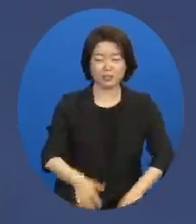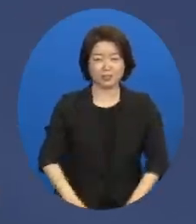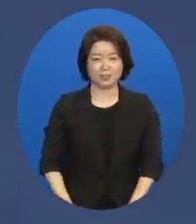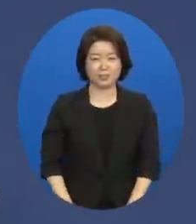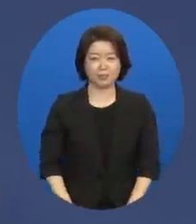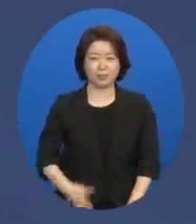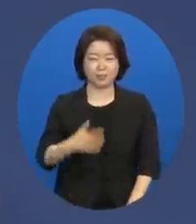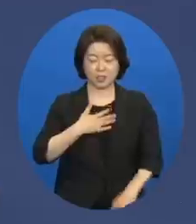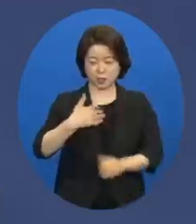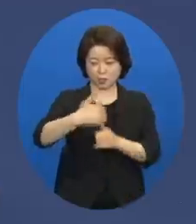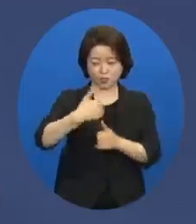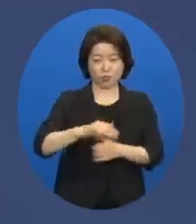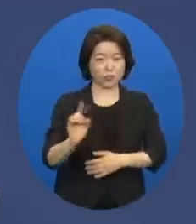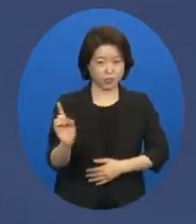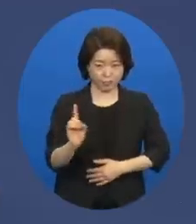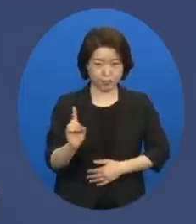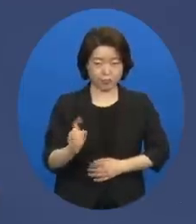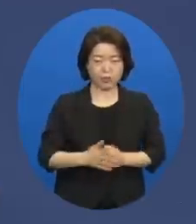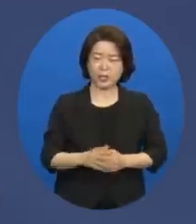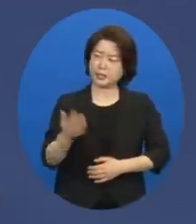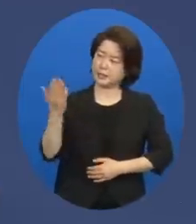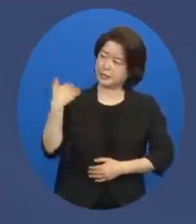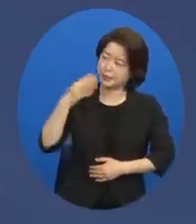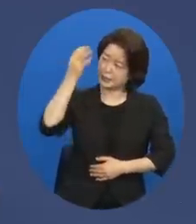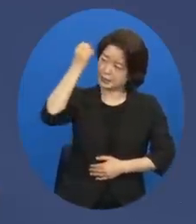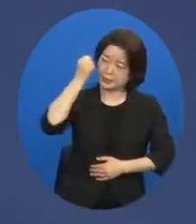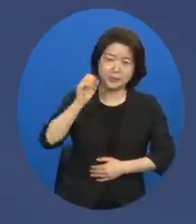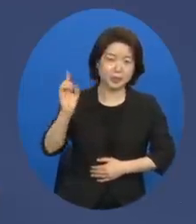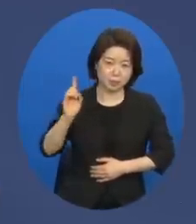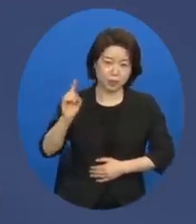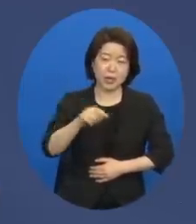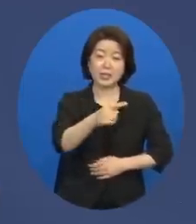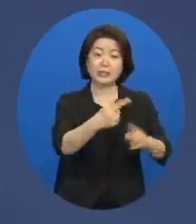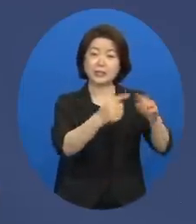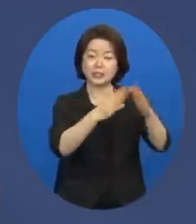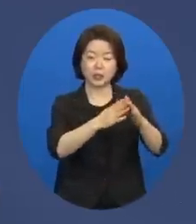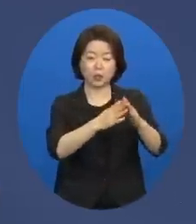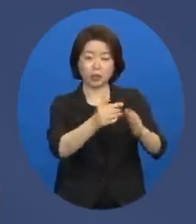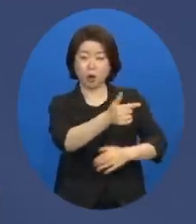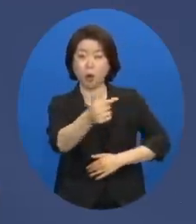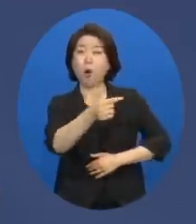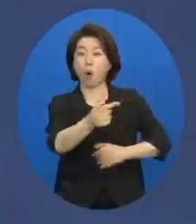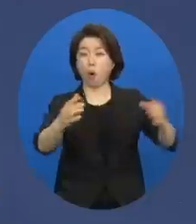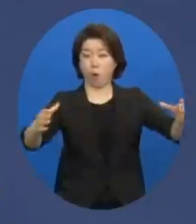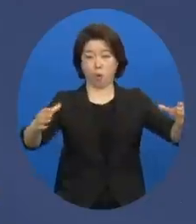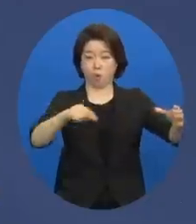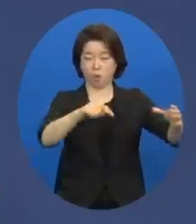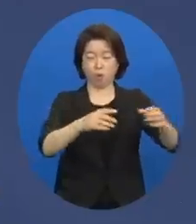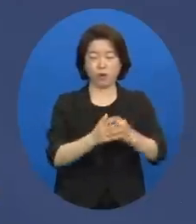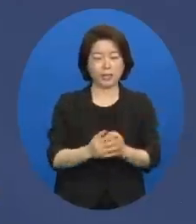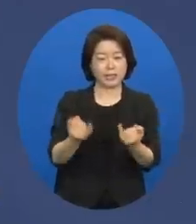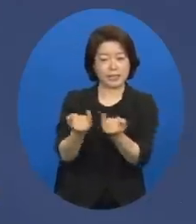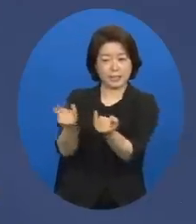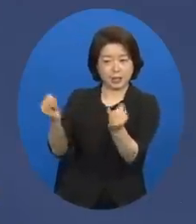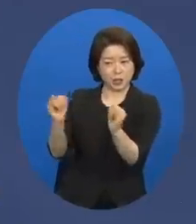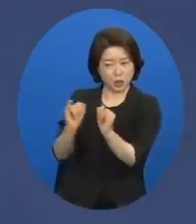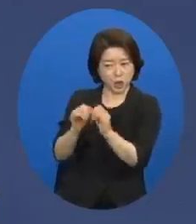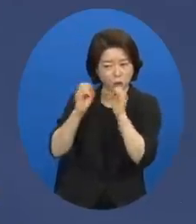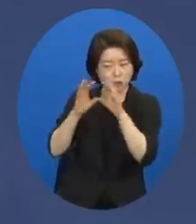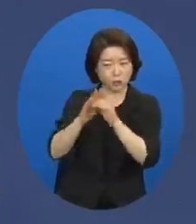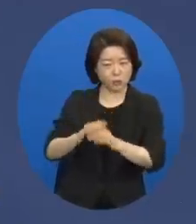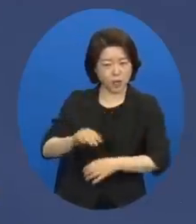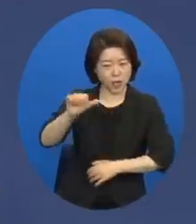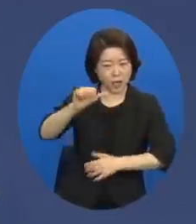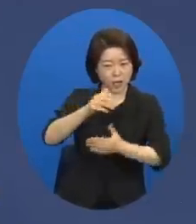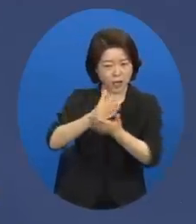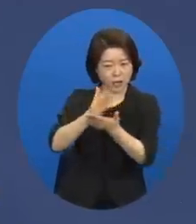제가 저한테 부탁이 오기를 그때 기억으로 아마 그 교회가 꽤 규모가 있기 때문에 여전도회만 아마